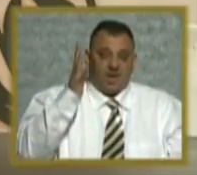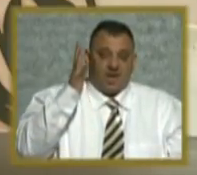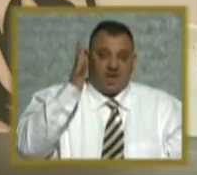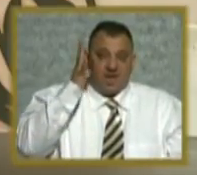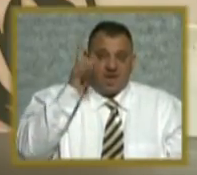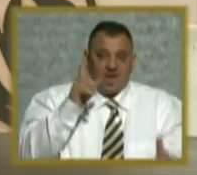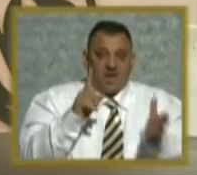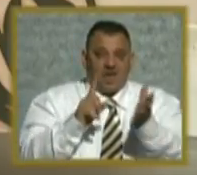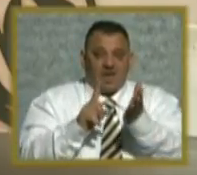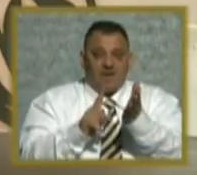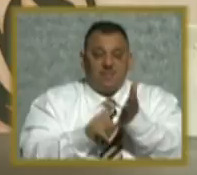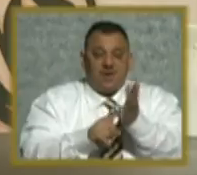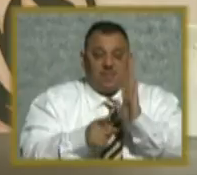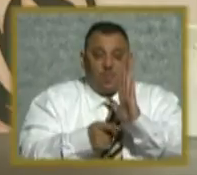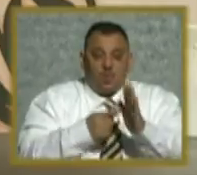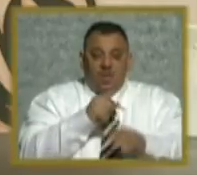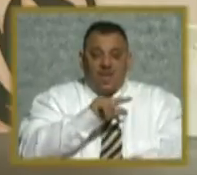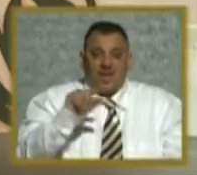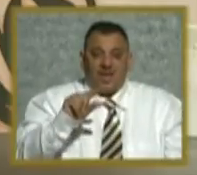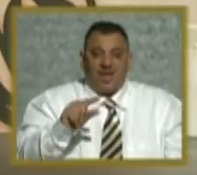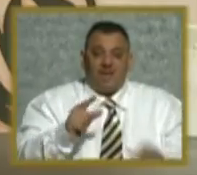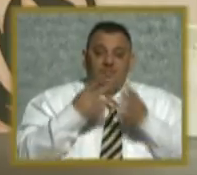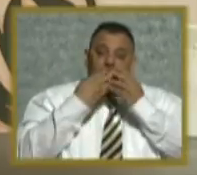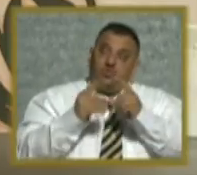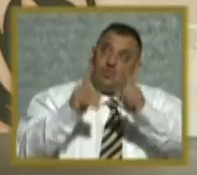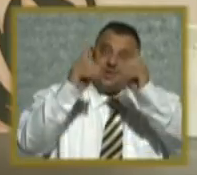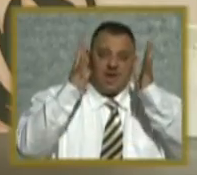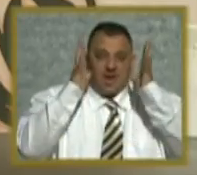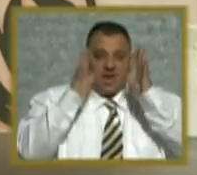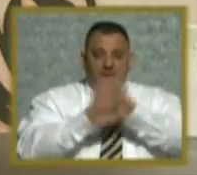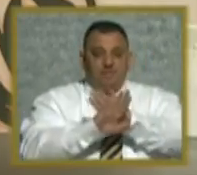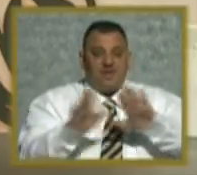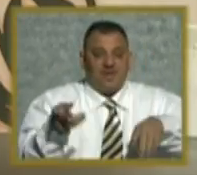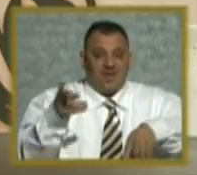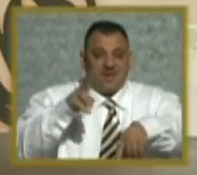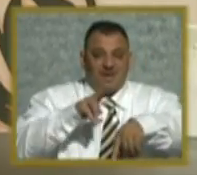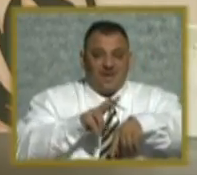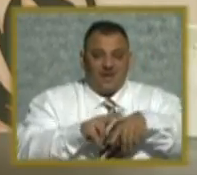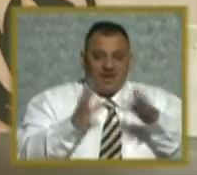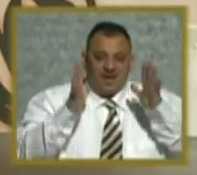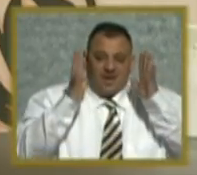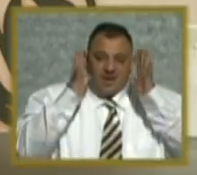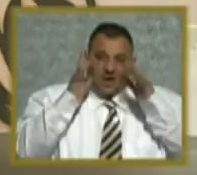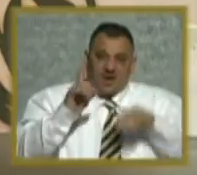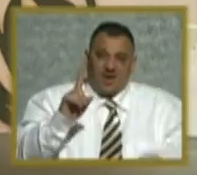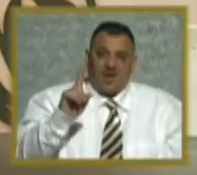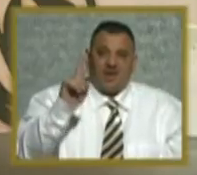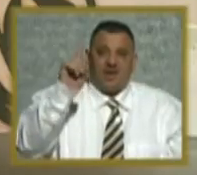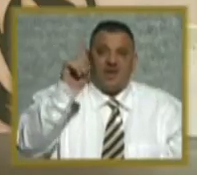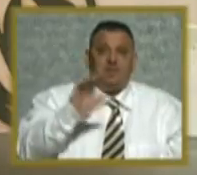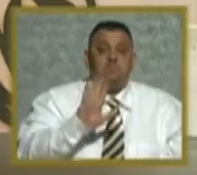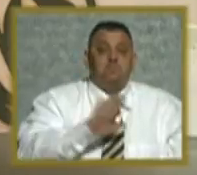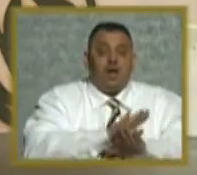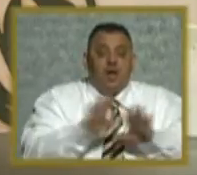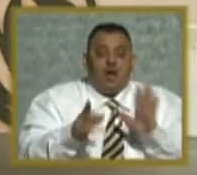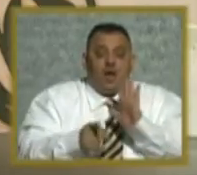العبد بالنسبة للنسيكة تكون لله جل وعلا خالصة، بمعنى وصل لربك وانحر، يعني اجعل